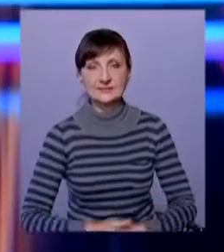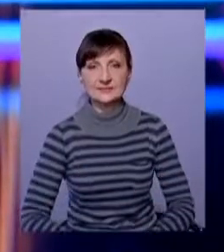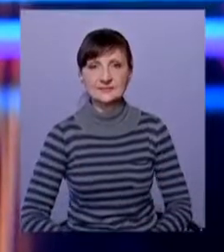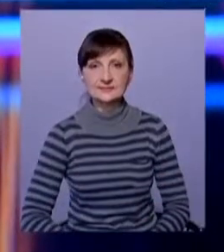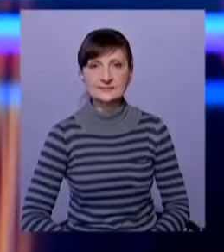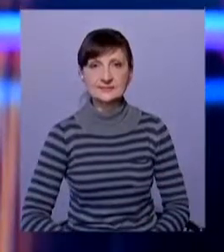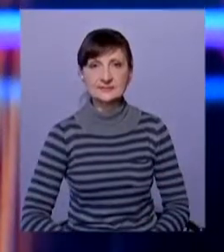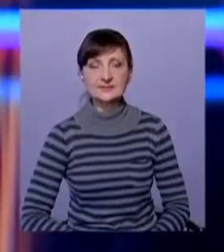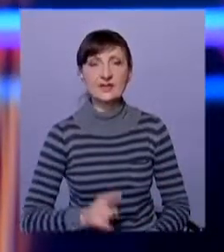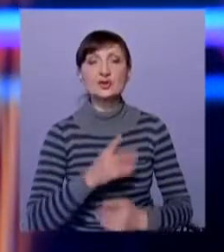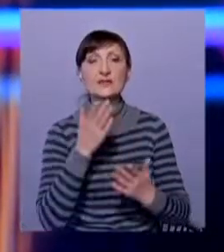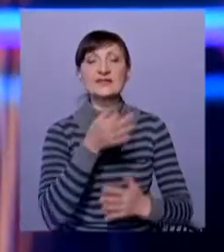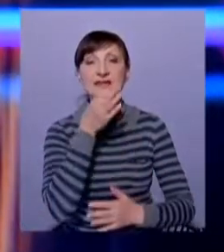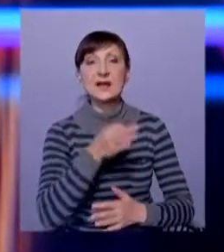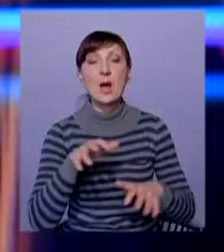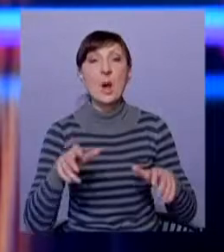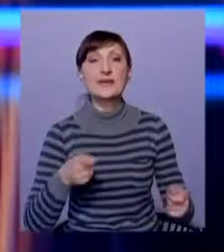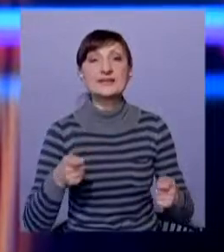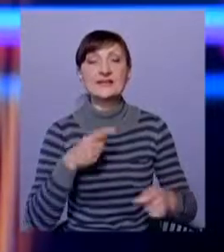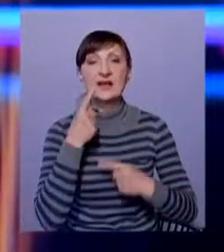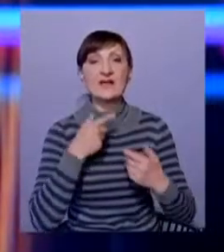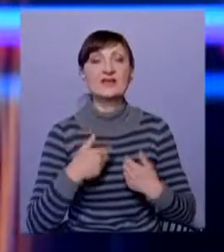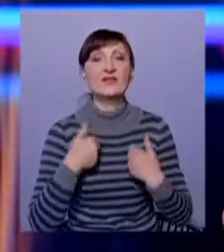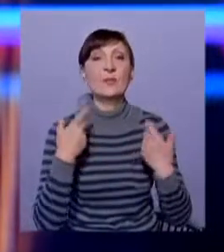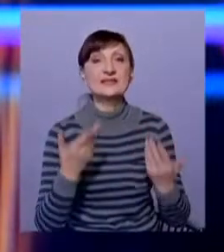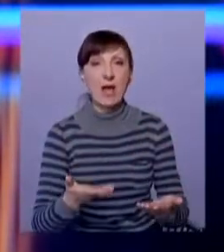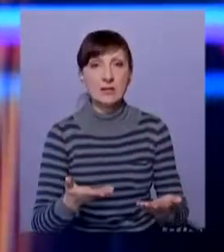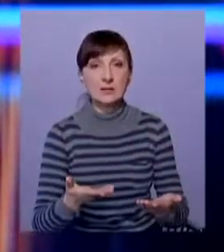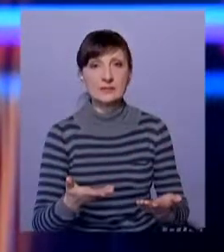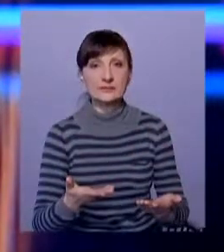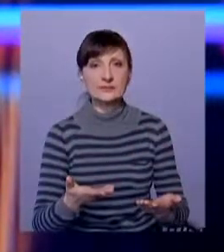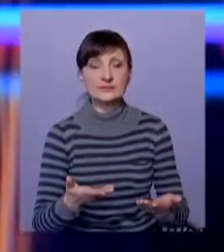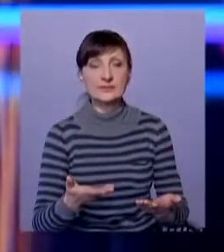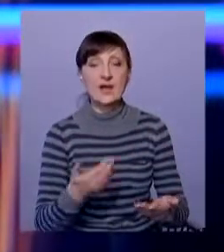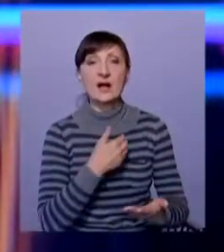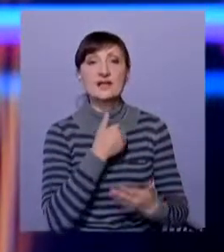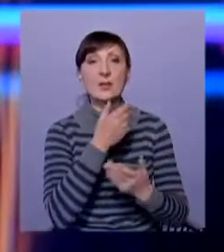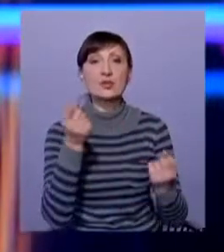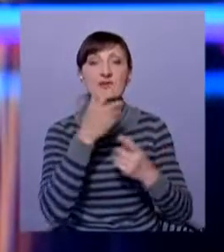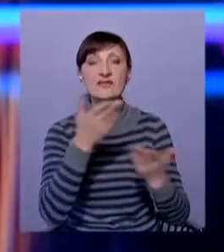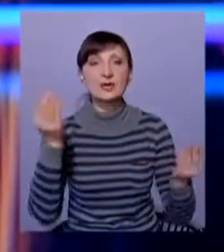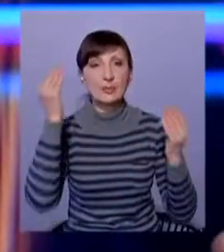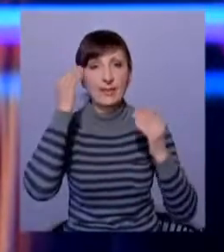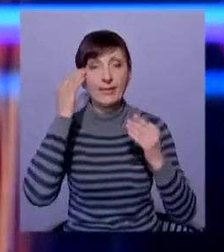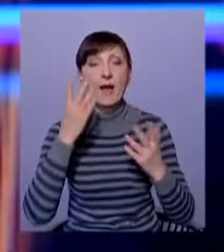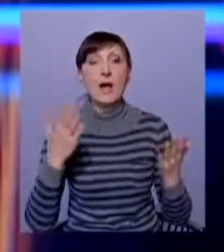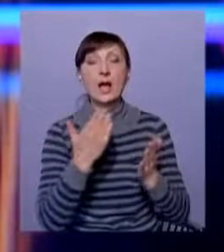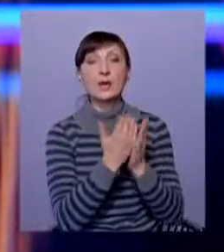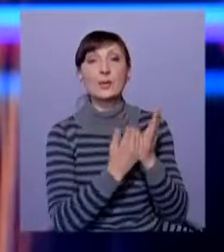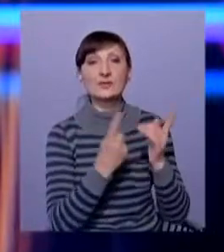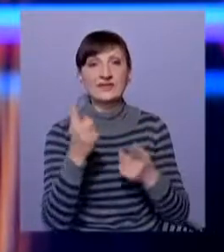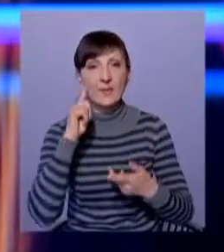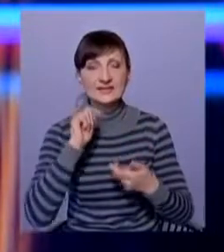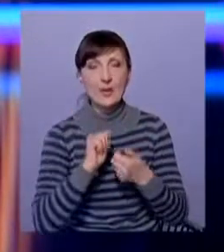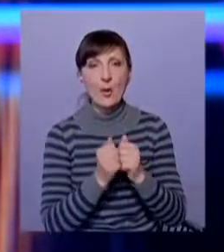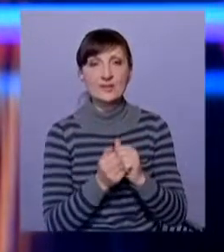из того, что вы сказали, президент говорил в послании. В завершение все-таки хотелось бы, да, узнать ваше мнение. Какие пункты вам запомнились,